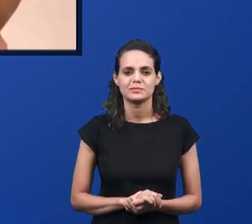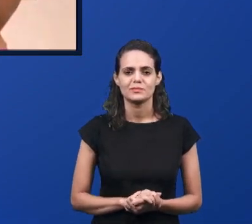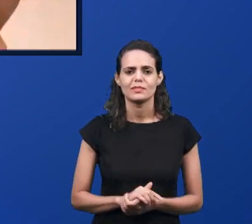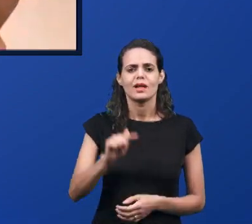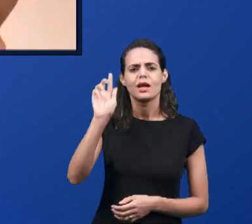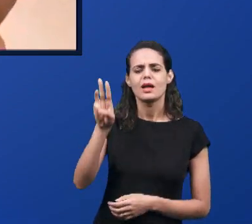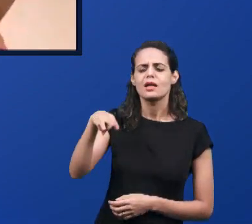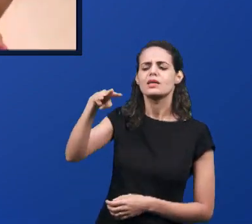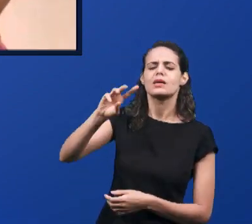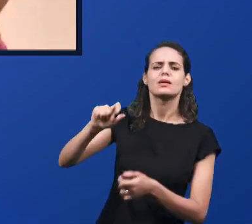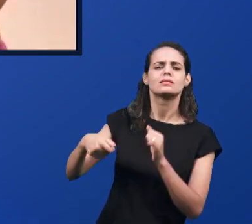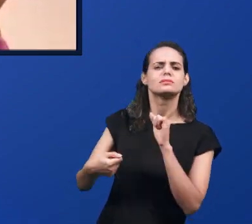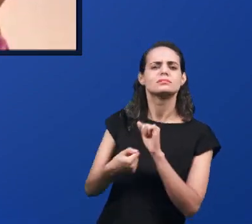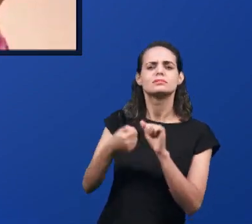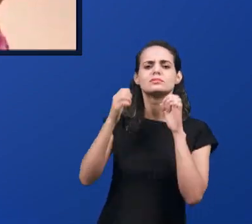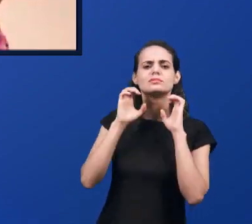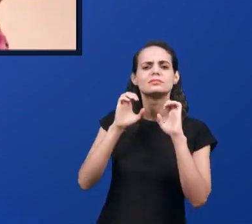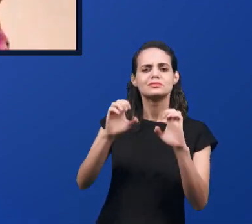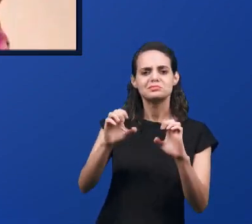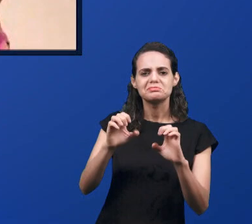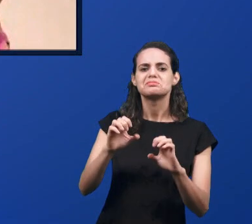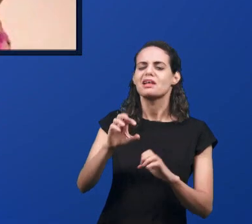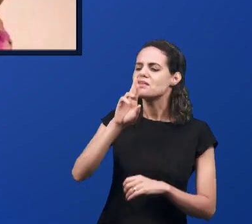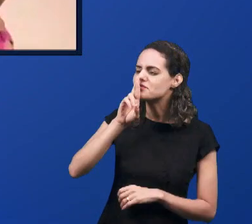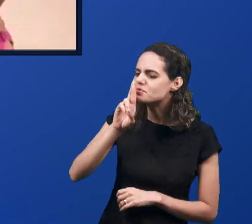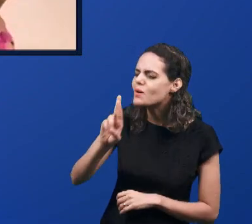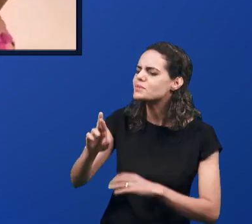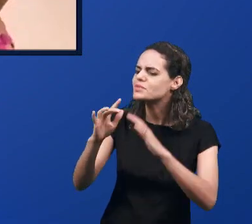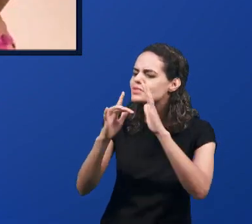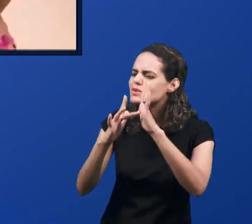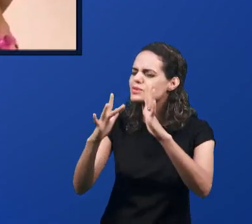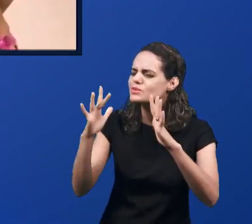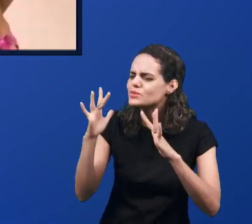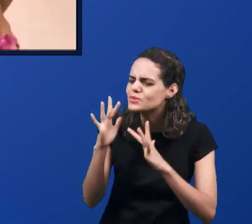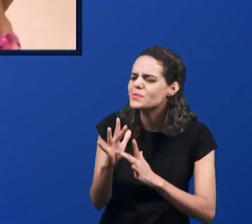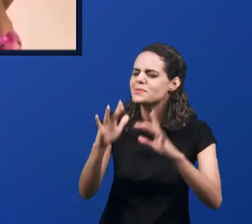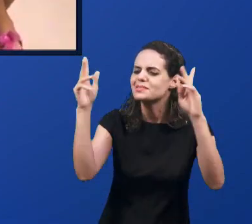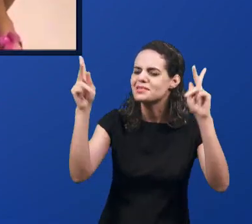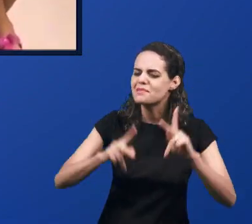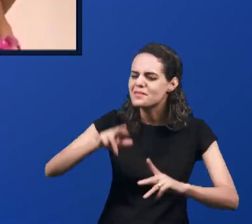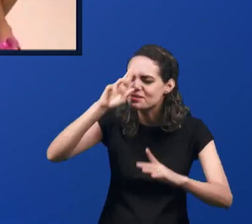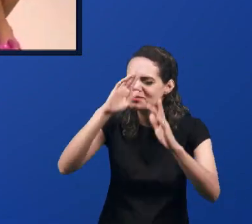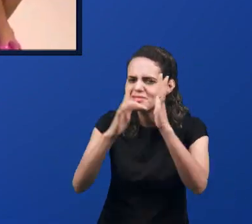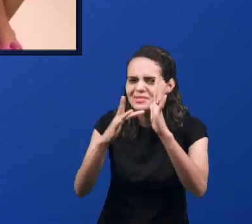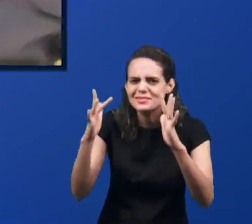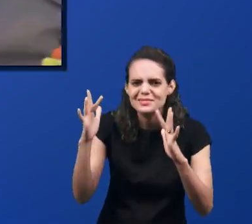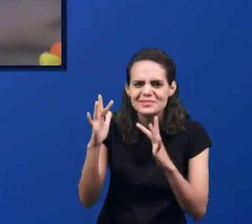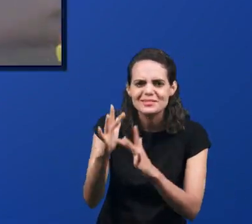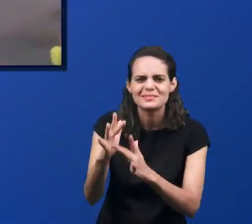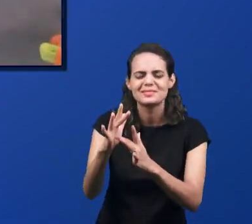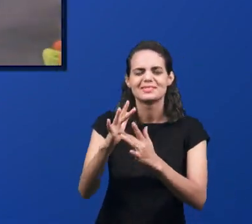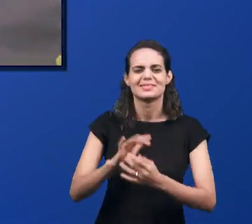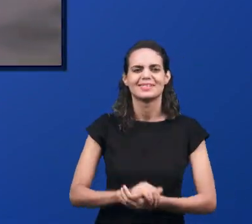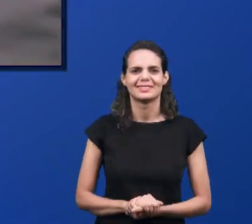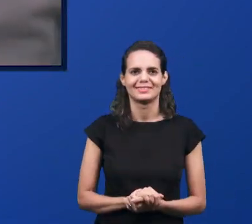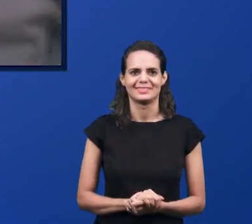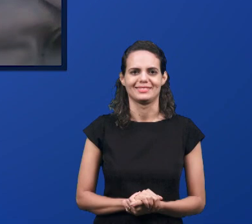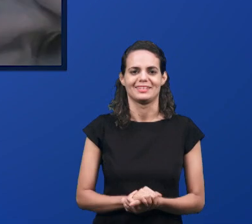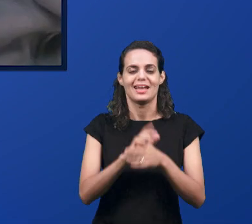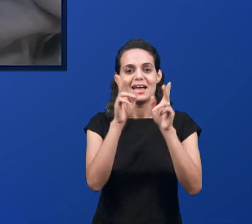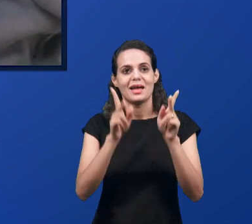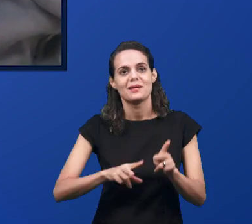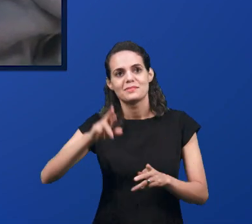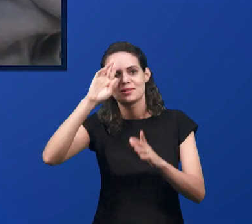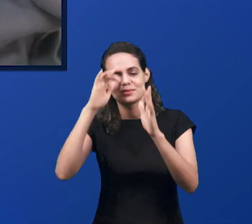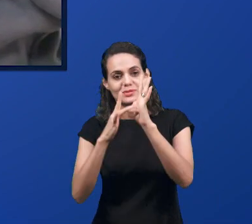Qui est le mystère de l'Évangile? Jésus. La paix du Seigneur. La paix du